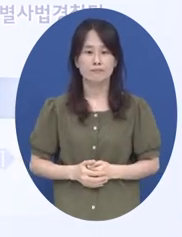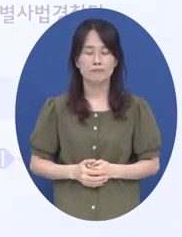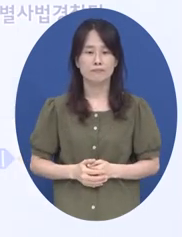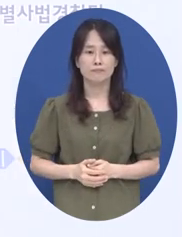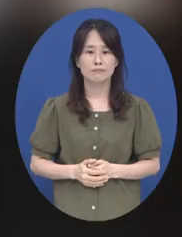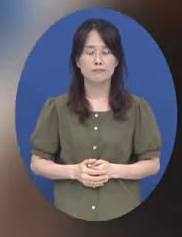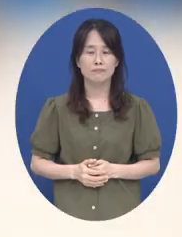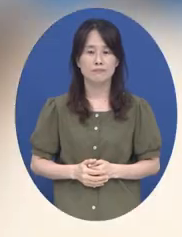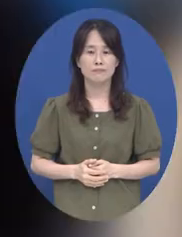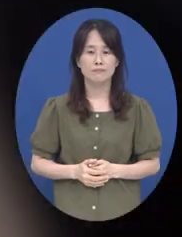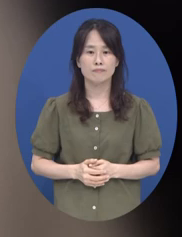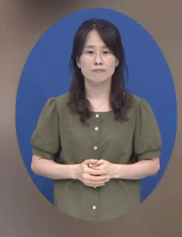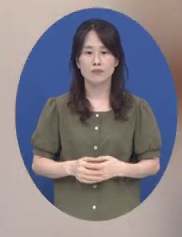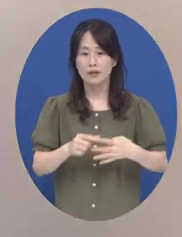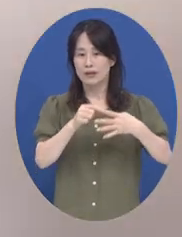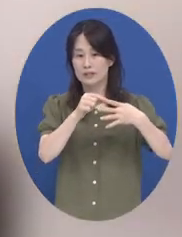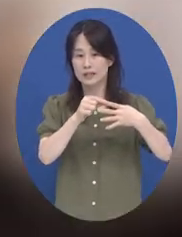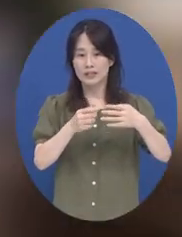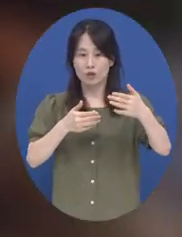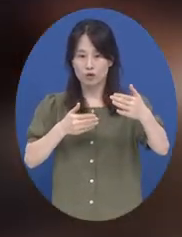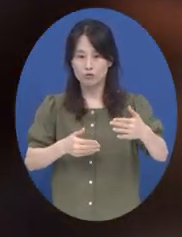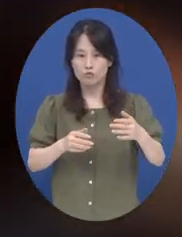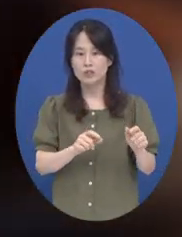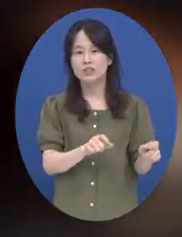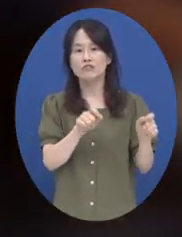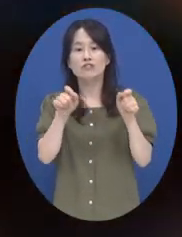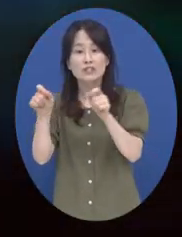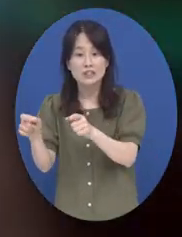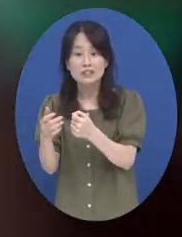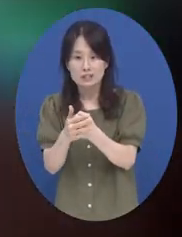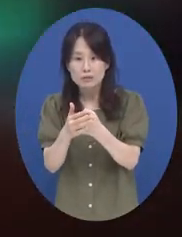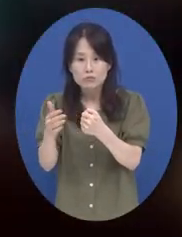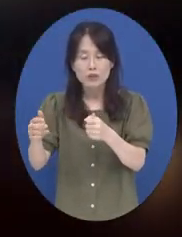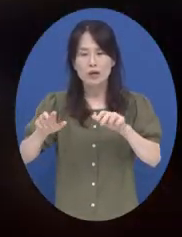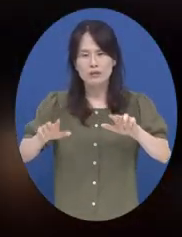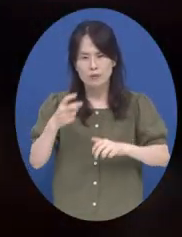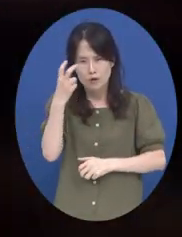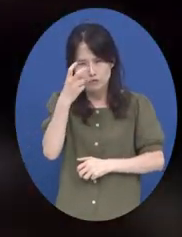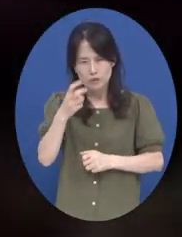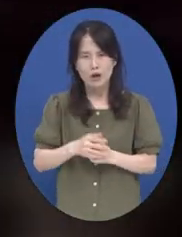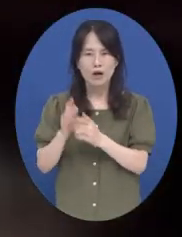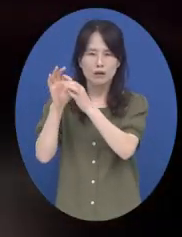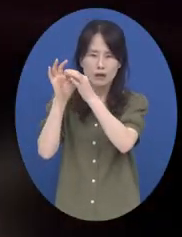진행하게 되었습니다. 경기도는 4단계 거리두기가 연장된 만큼